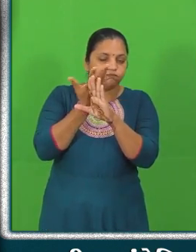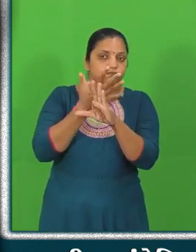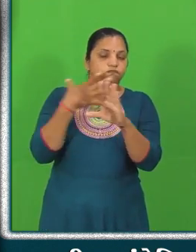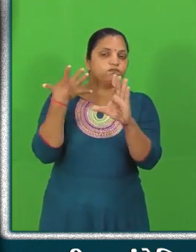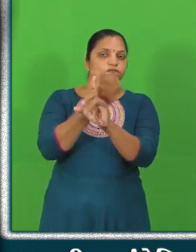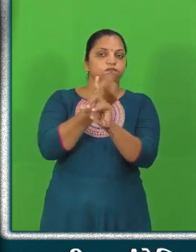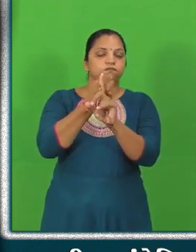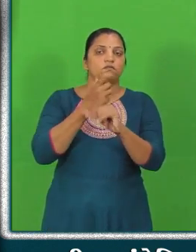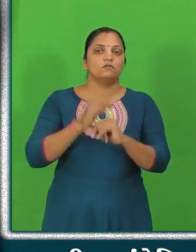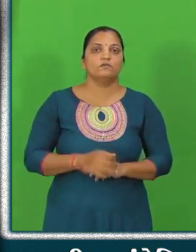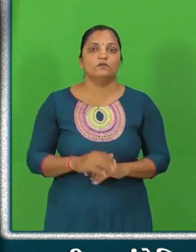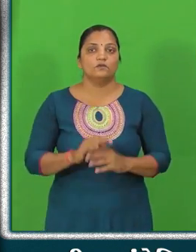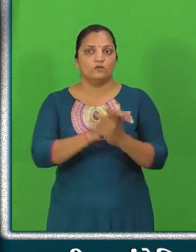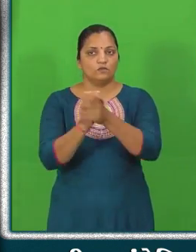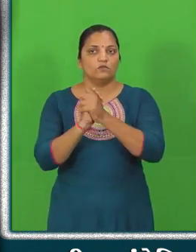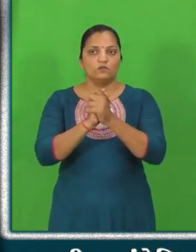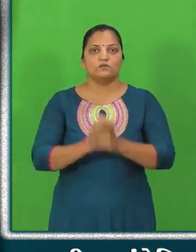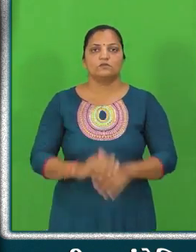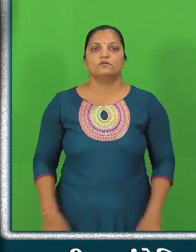તો મિત્રો અહીંયા